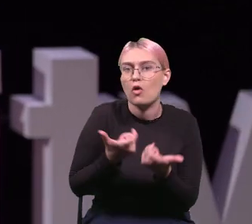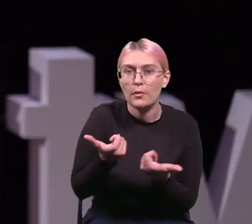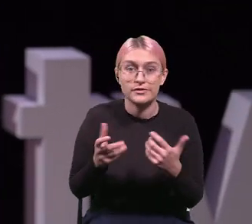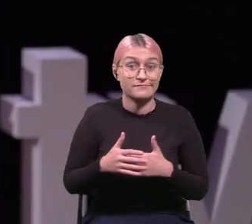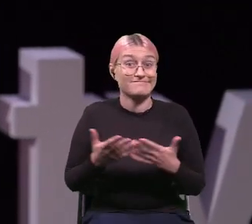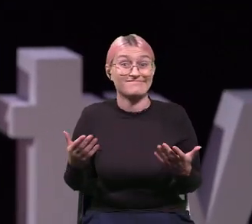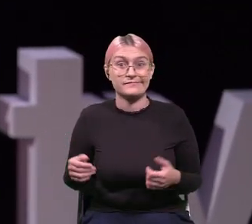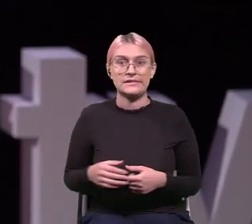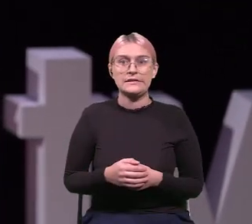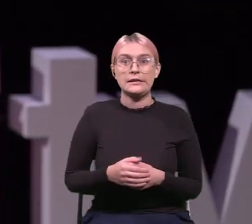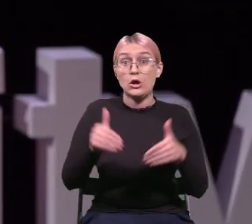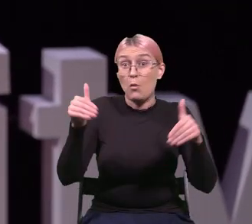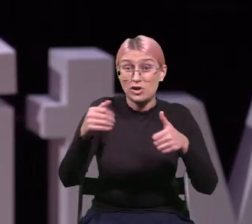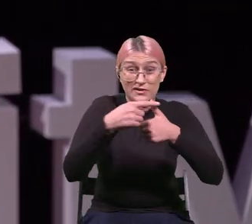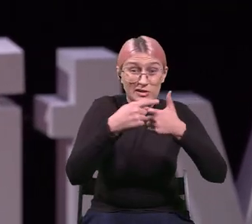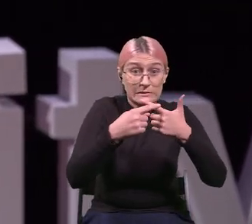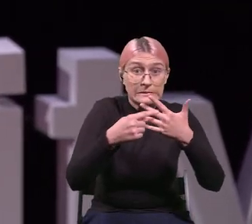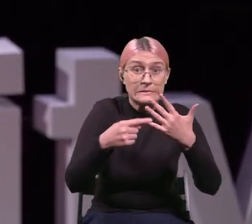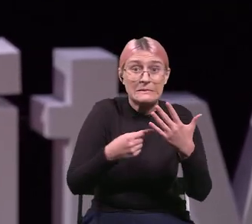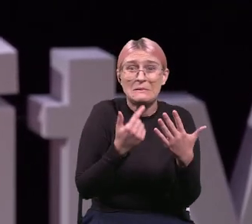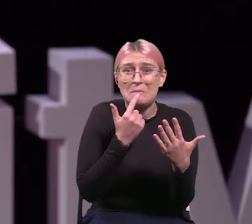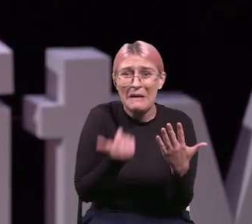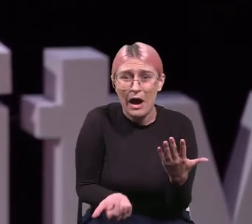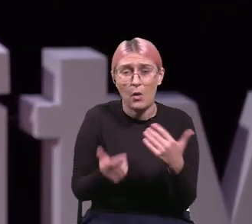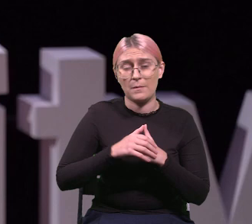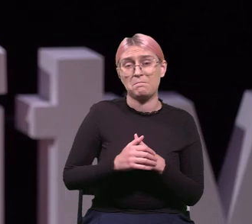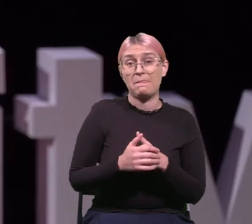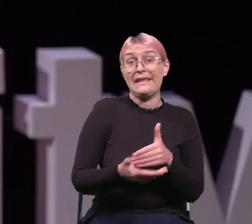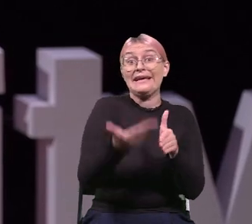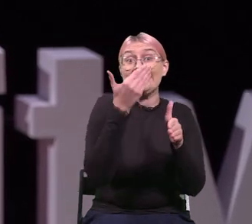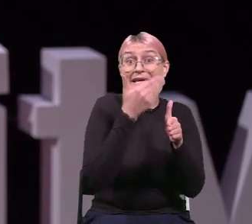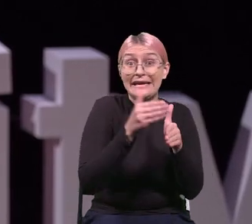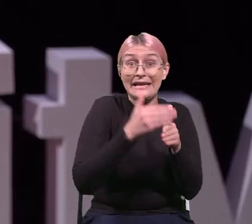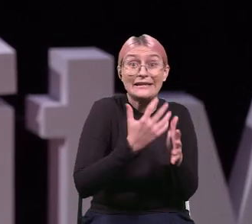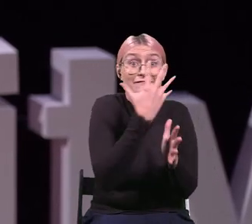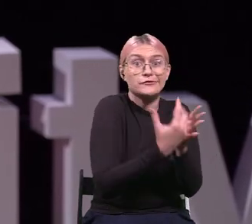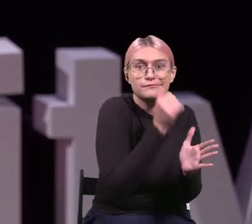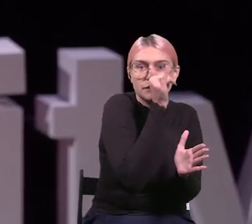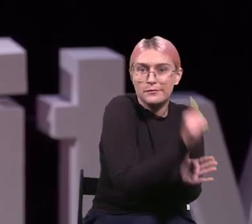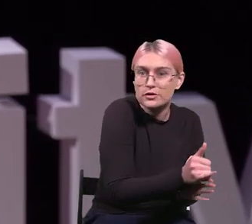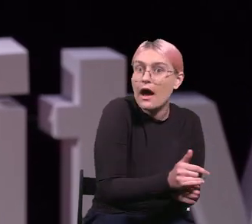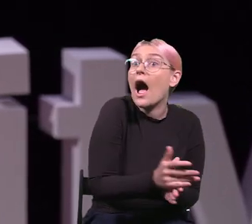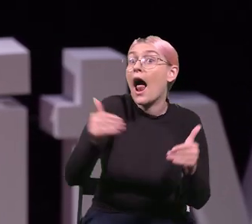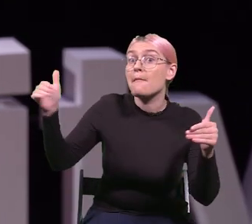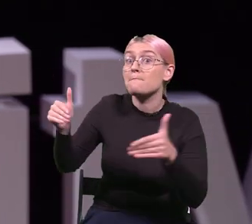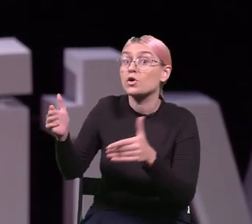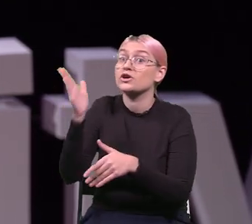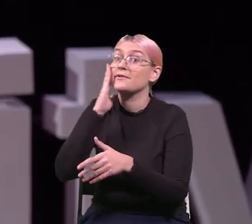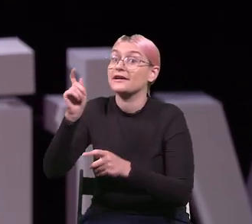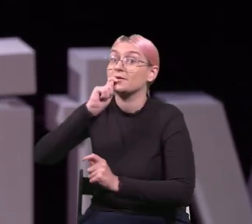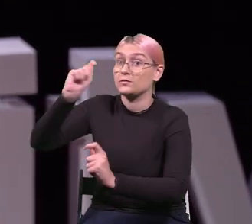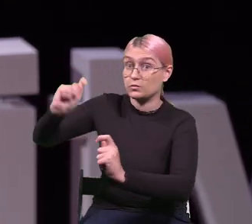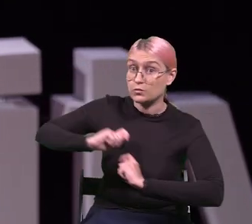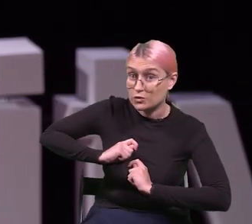niedużo. Oprócz tego, że kredyt jest niedostępny, można mieszkanie odziedziczyć, ale to przywilej, który wikła w sieć relacji. Pozostaje